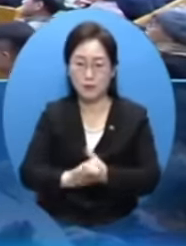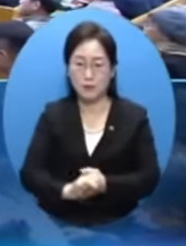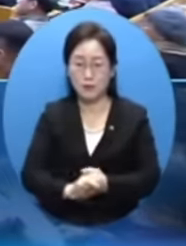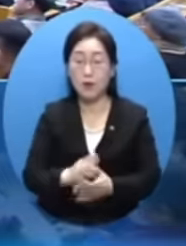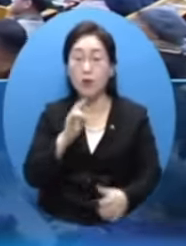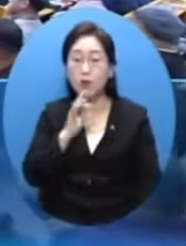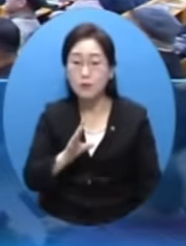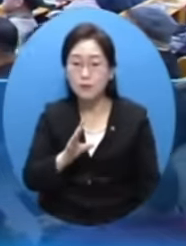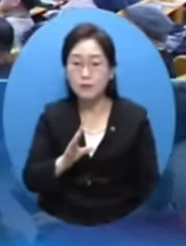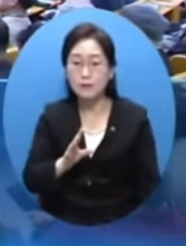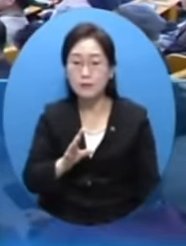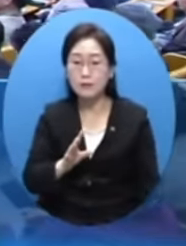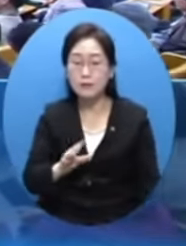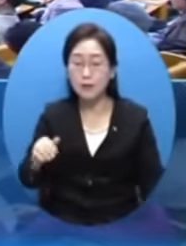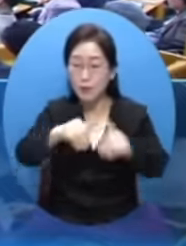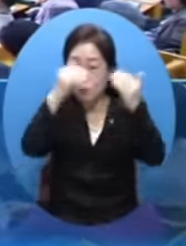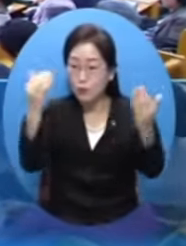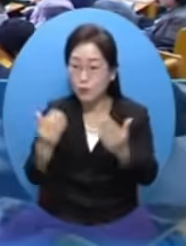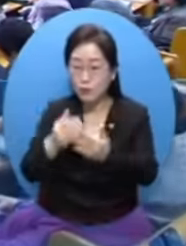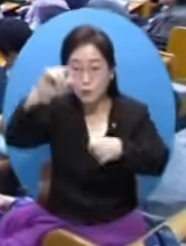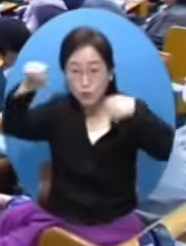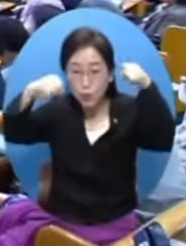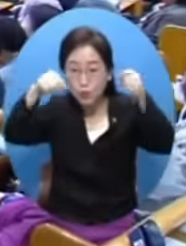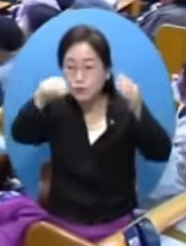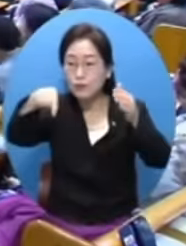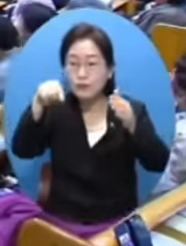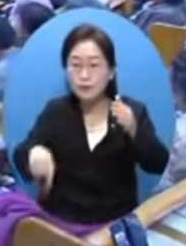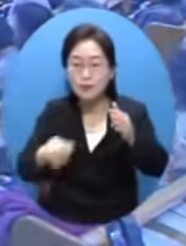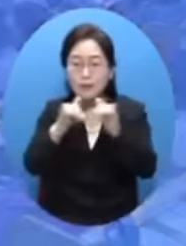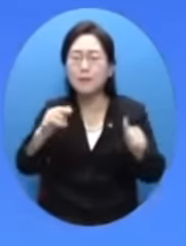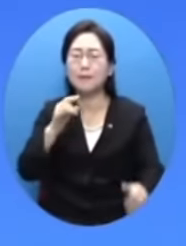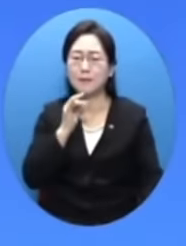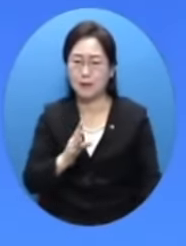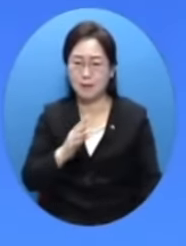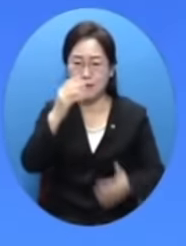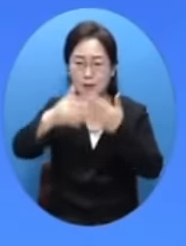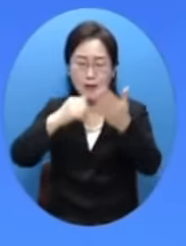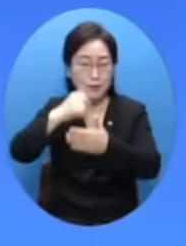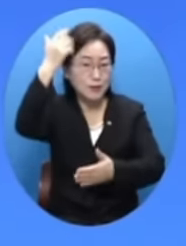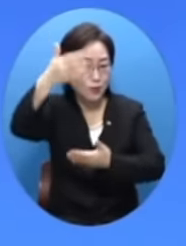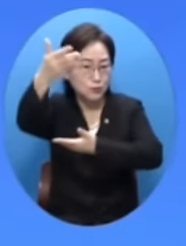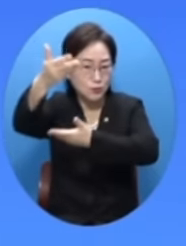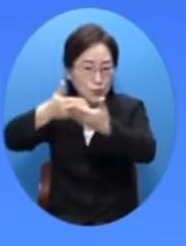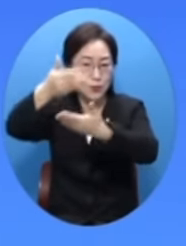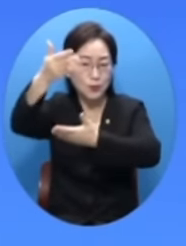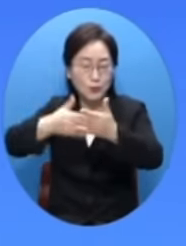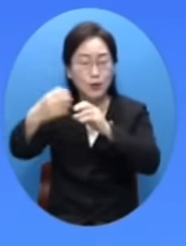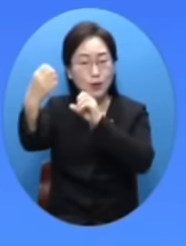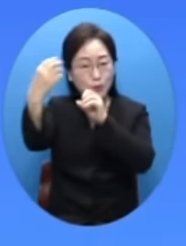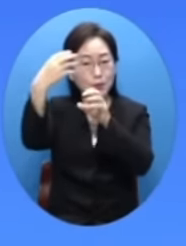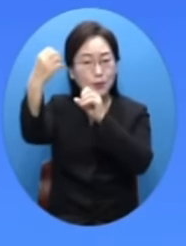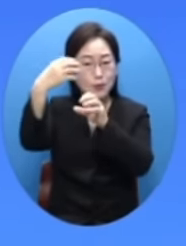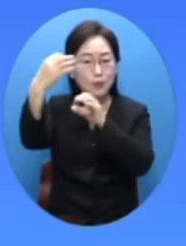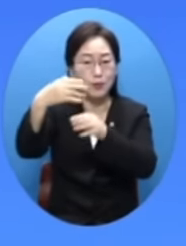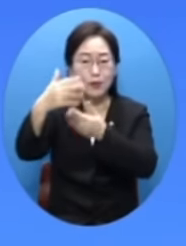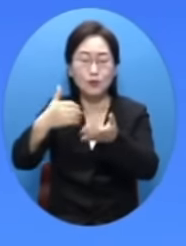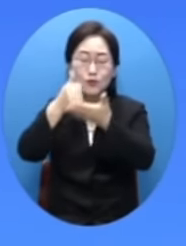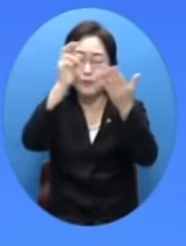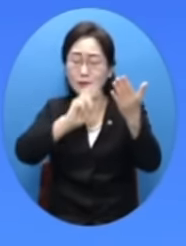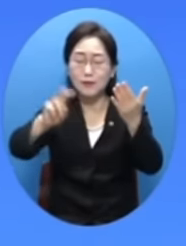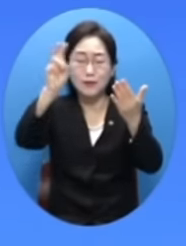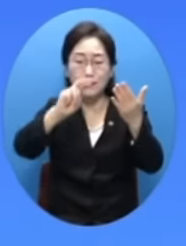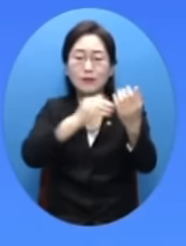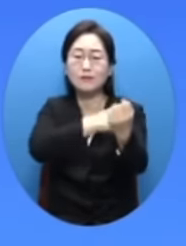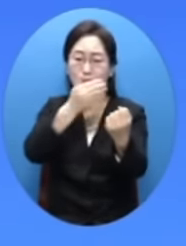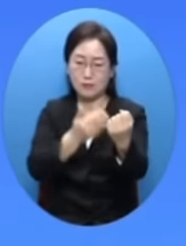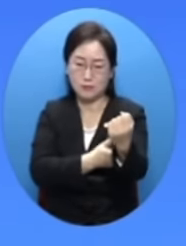오직 모든 동물 가운데 사람만이 하나님과 영적으로 교제하고 대화하고 주님을 찬양할 수 있는 능력을